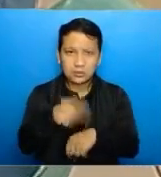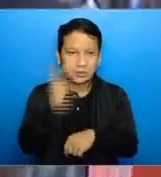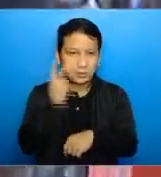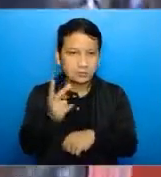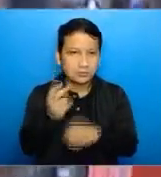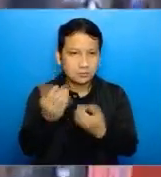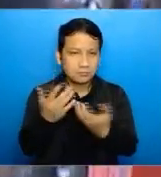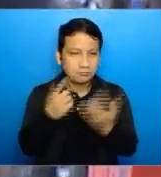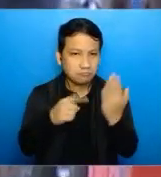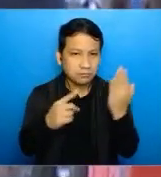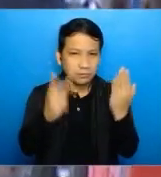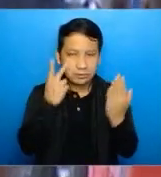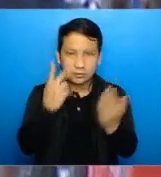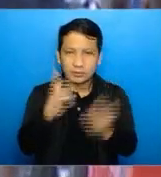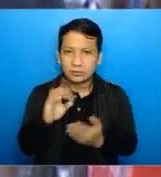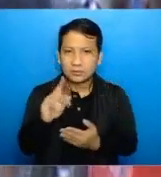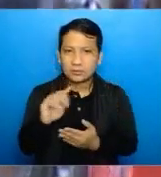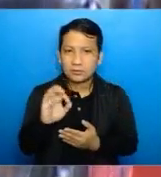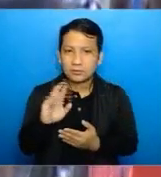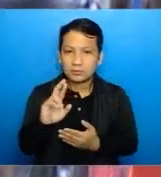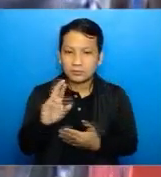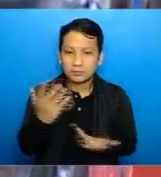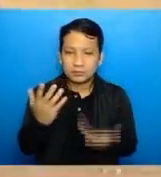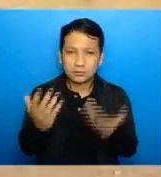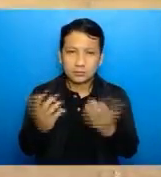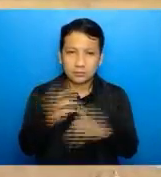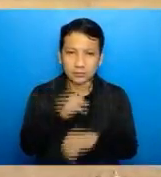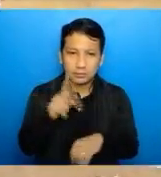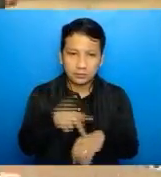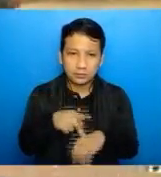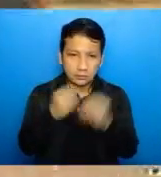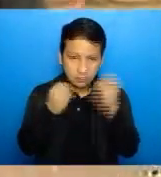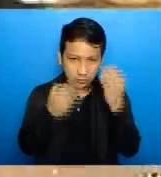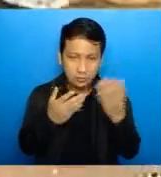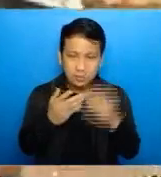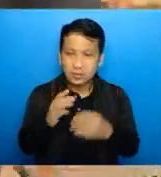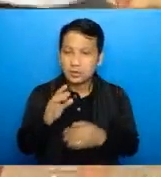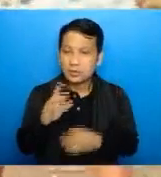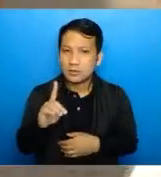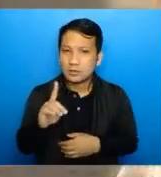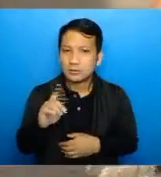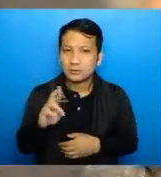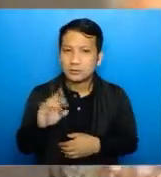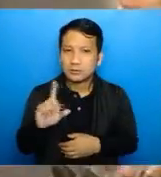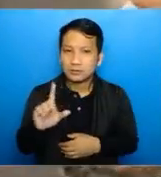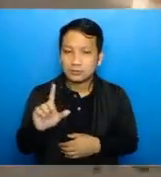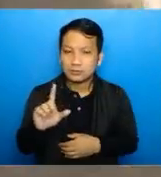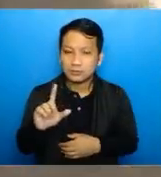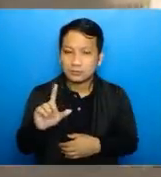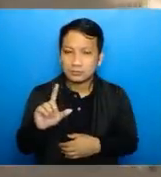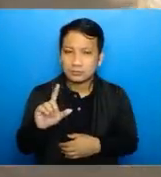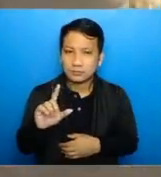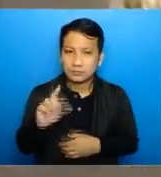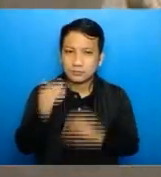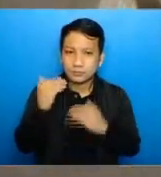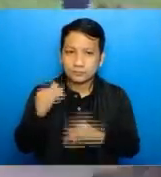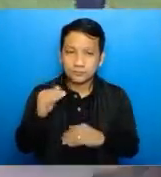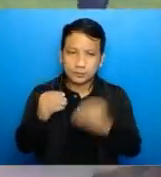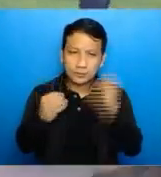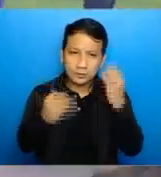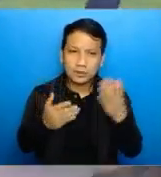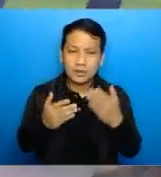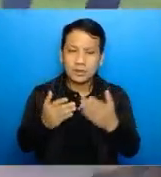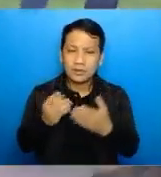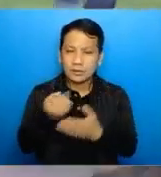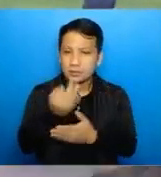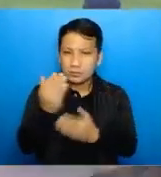nadedetect. The Philippine Genomic Center Head Dr. Cynthia Saloma admitted that they have limited capacity for